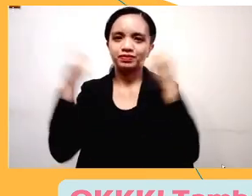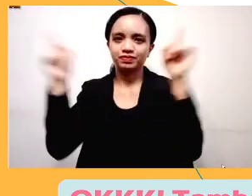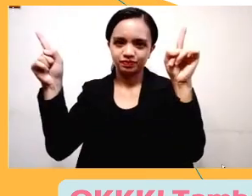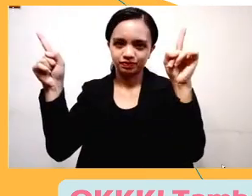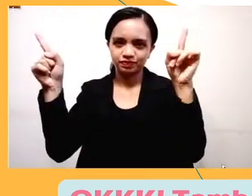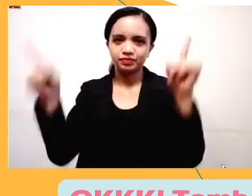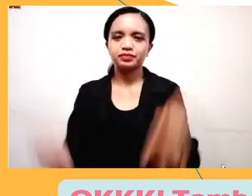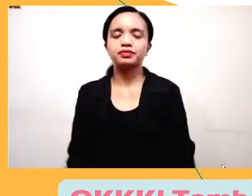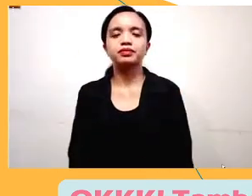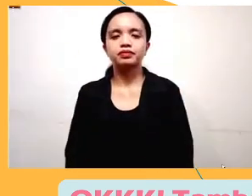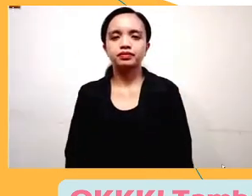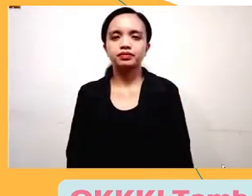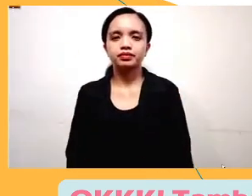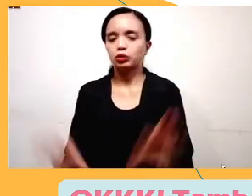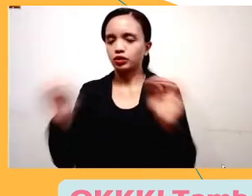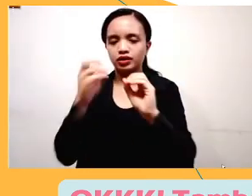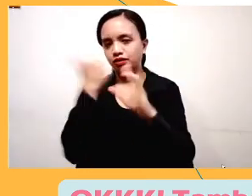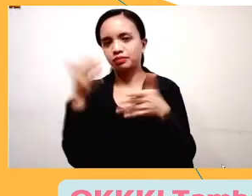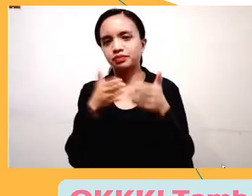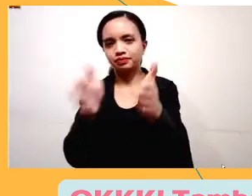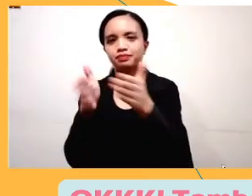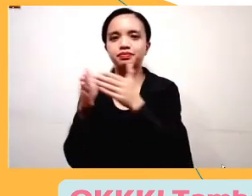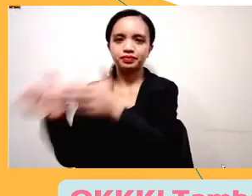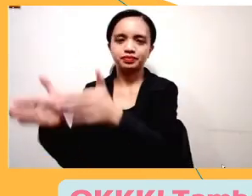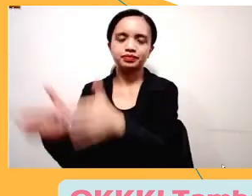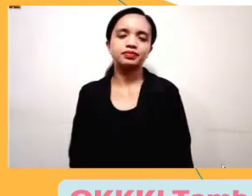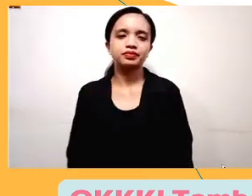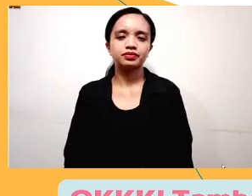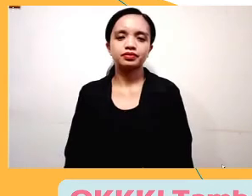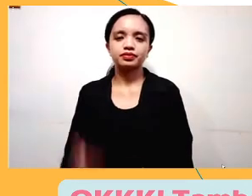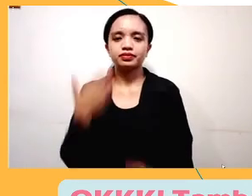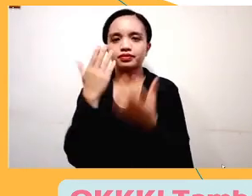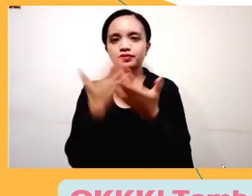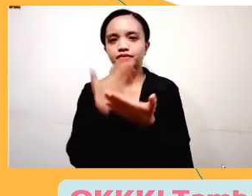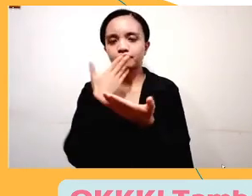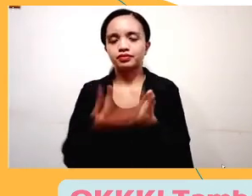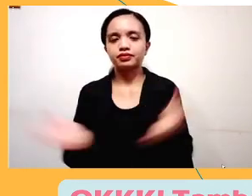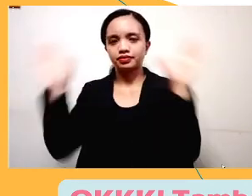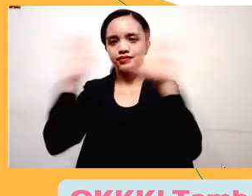paraan, okay? So, good night. Thank you so much.